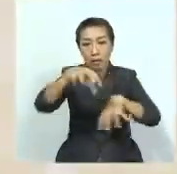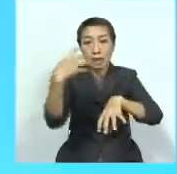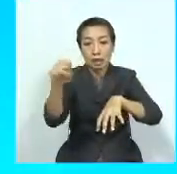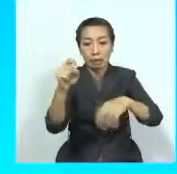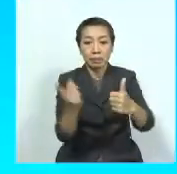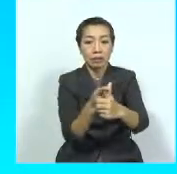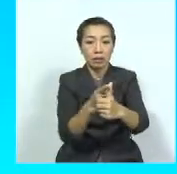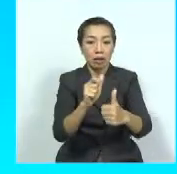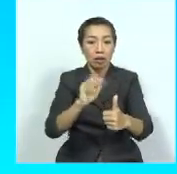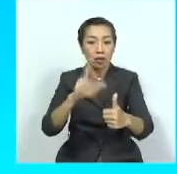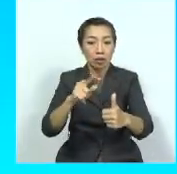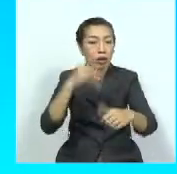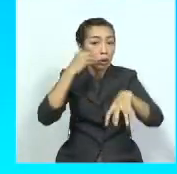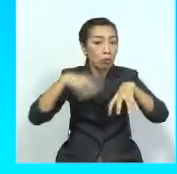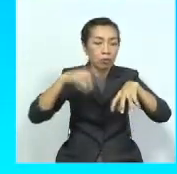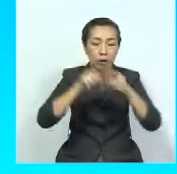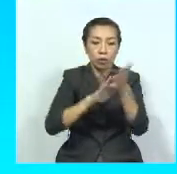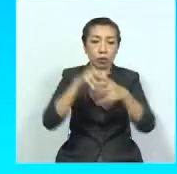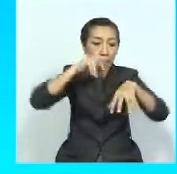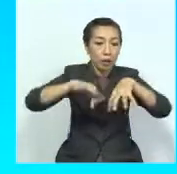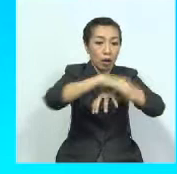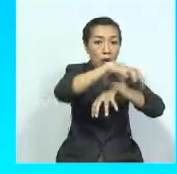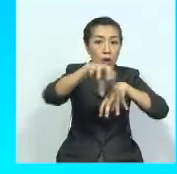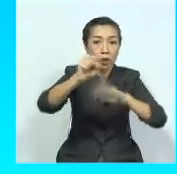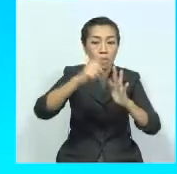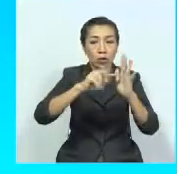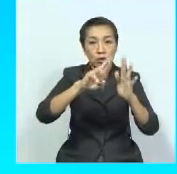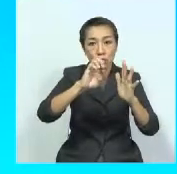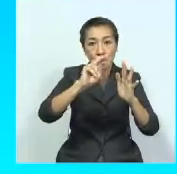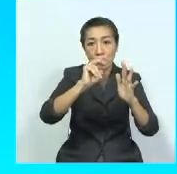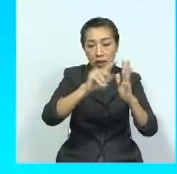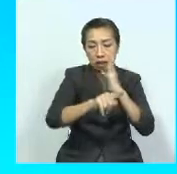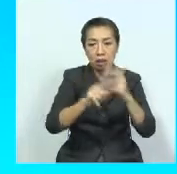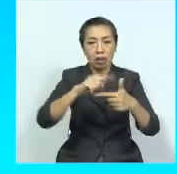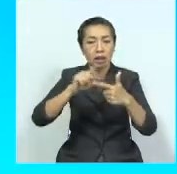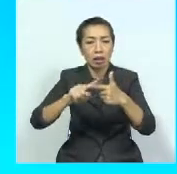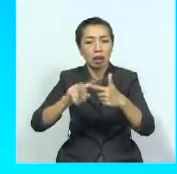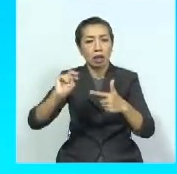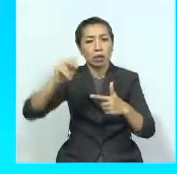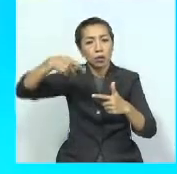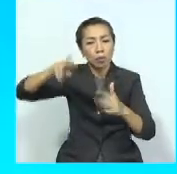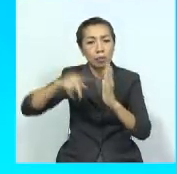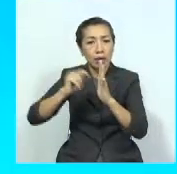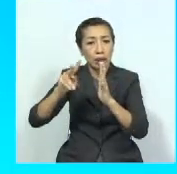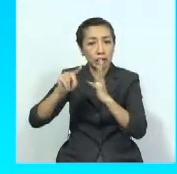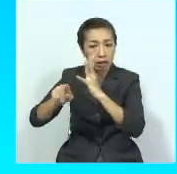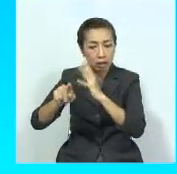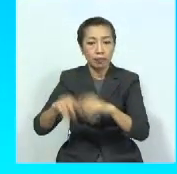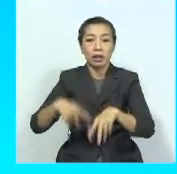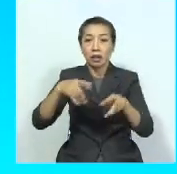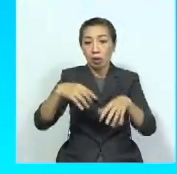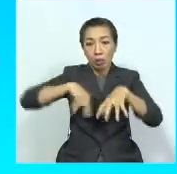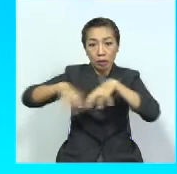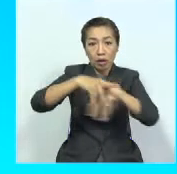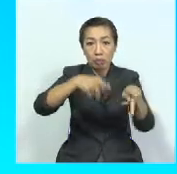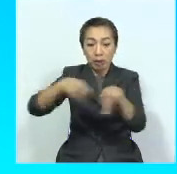าทิเช่นอุทยานแห่งชาติหมู่เกาะสุรินทร์อุทยานแห่งชาติหาดนพรัตน์ธาราหมู่เกาะพีพีอุทยานแห่งชาติหมู่เกาะอ่